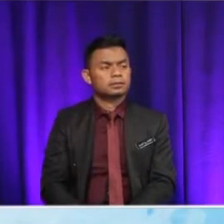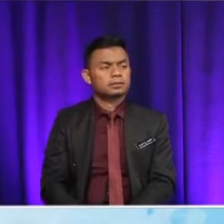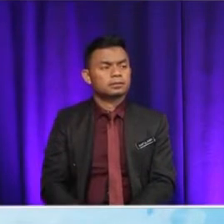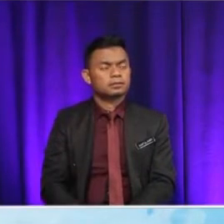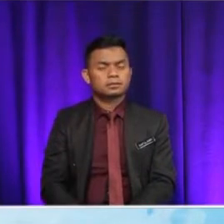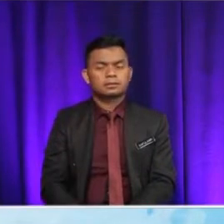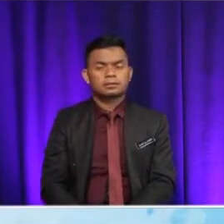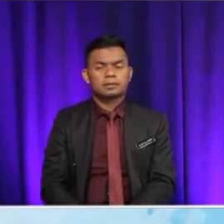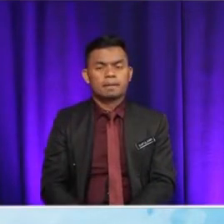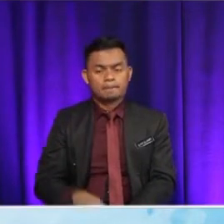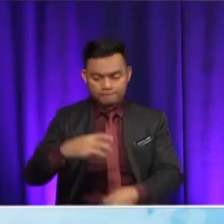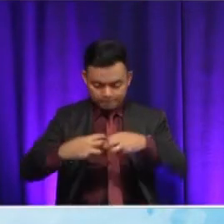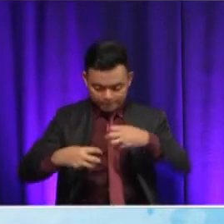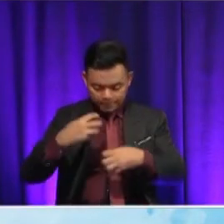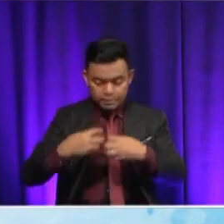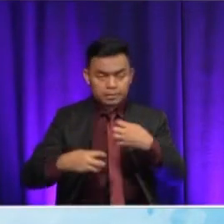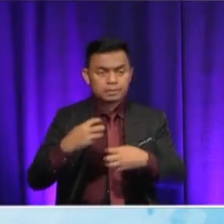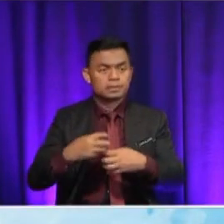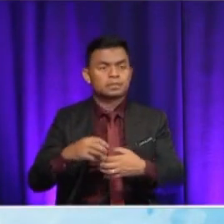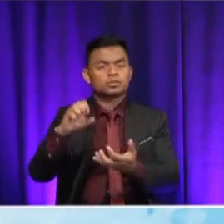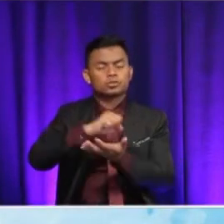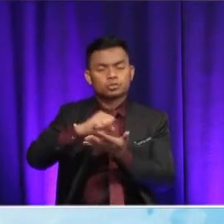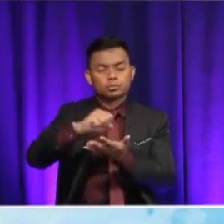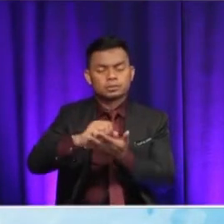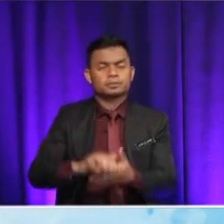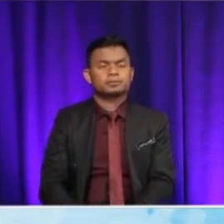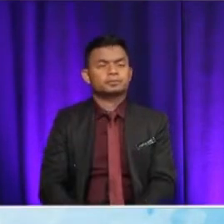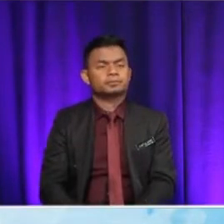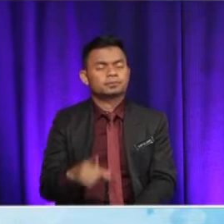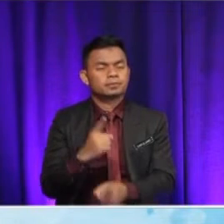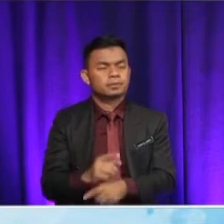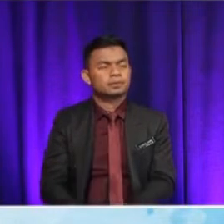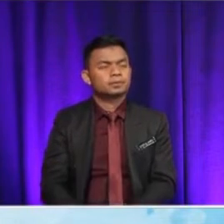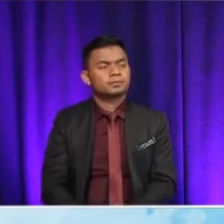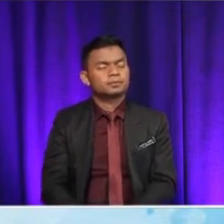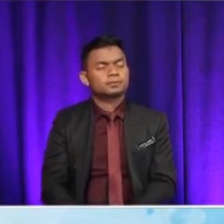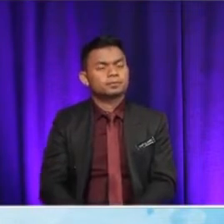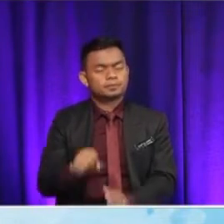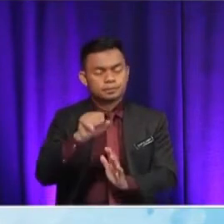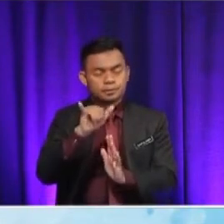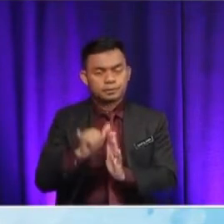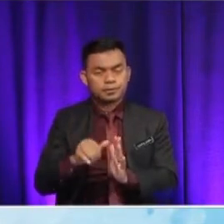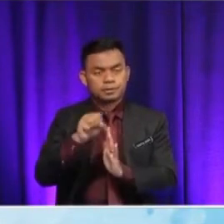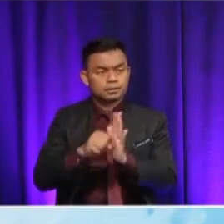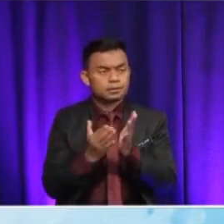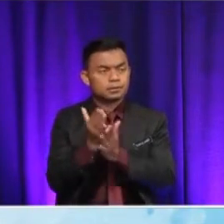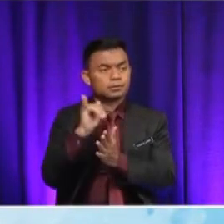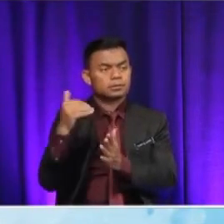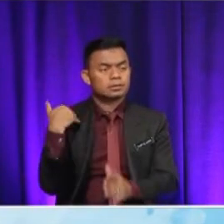Besen cuci je ke? Okey, besen cuci, betul. Terima kasih Alimin. Okey, yang seterusnya ialah